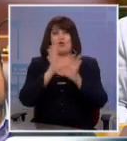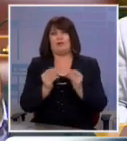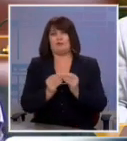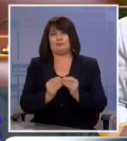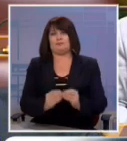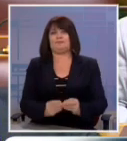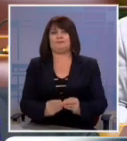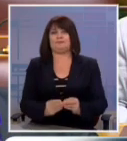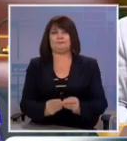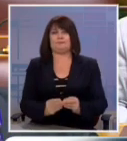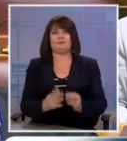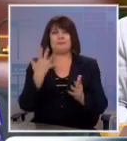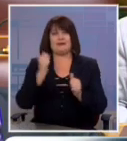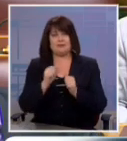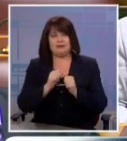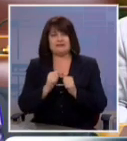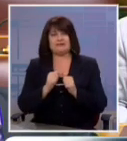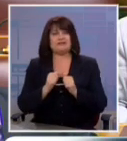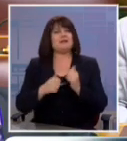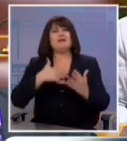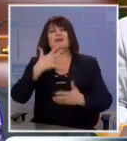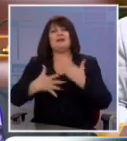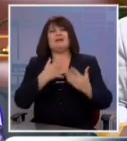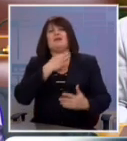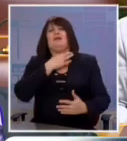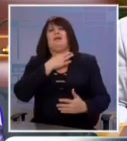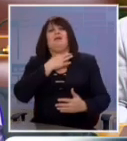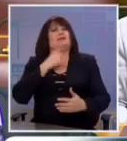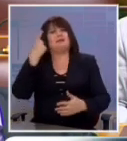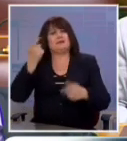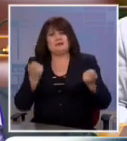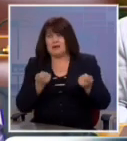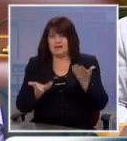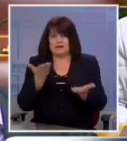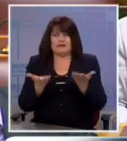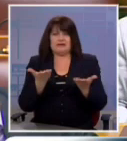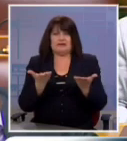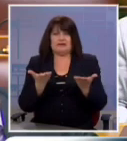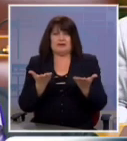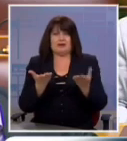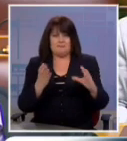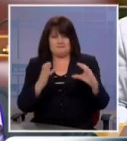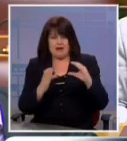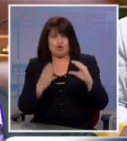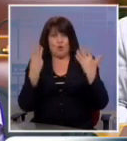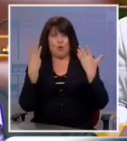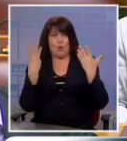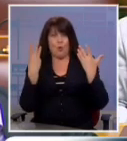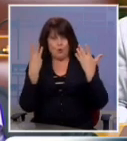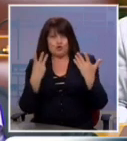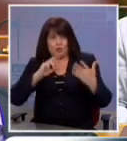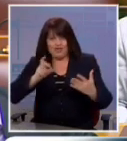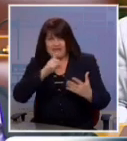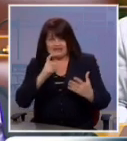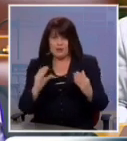πεντάμινο. Τον έχετε τον ελληνικό λαό σε μια κατάσταση απόγνωσης. Να έχει να διαλέξει ένα πακέτο 8 δις ή ένα